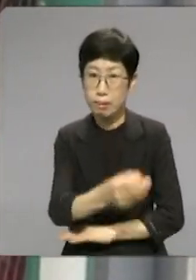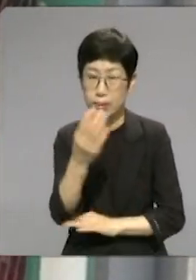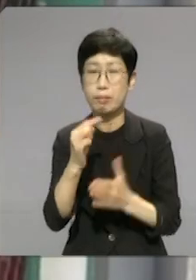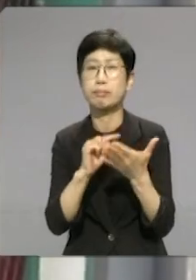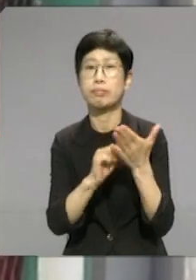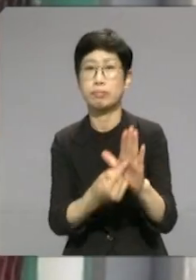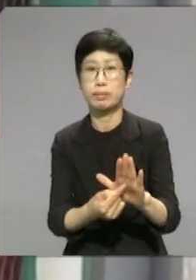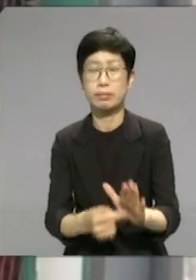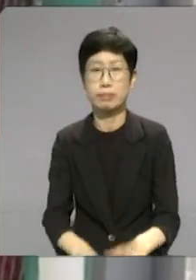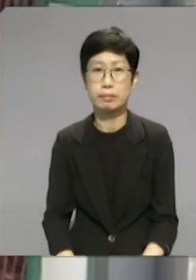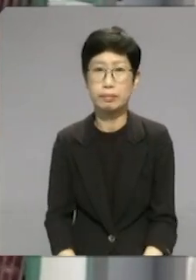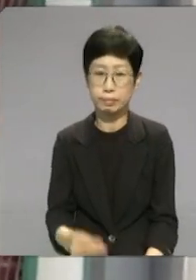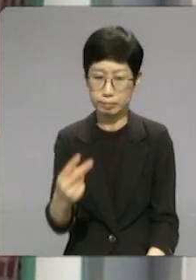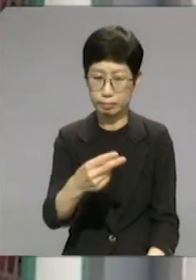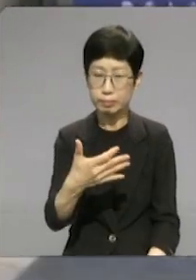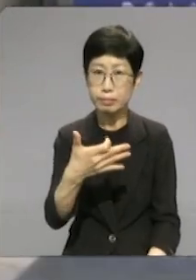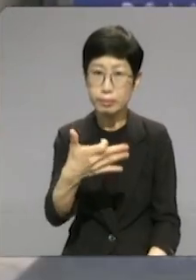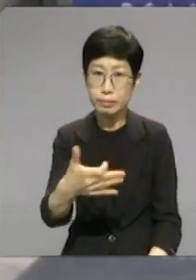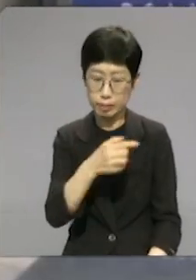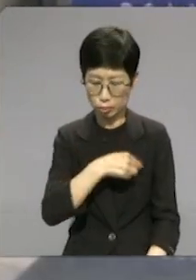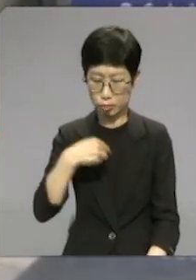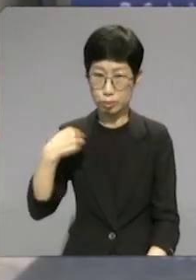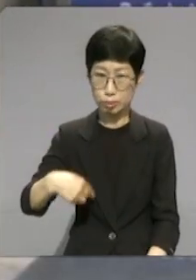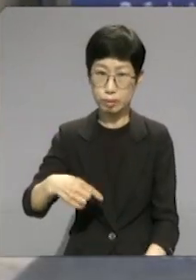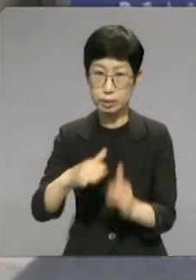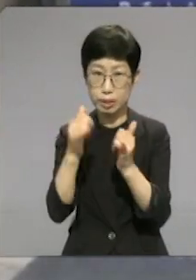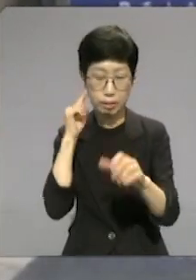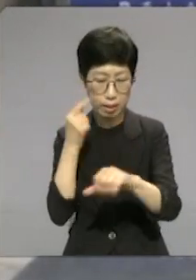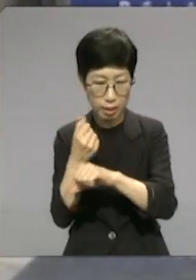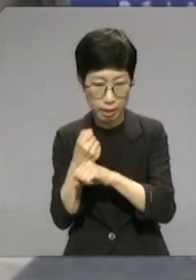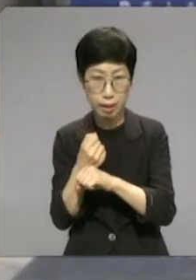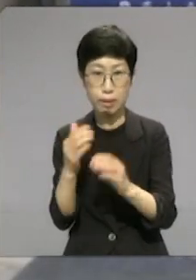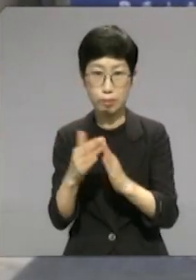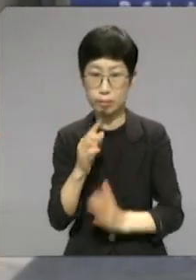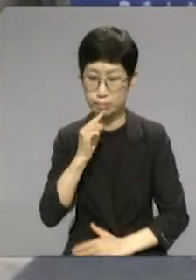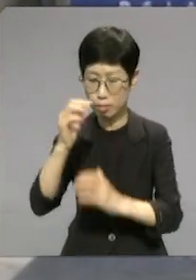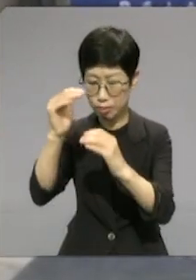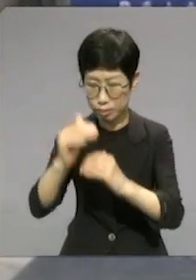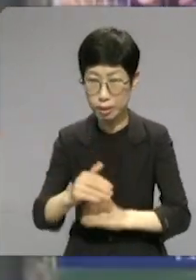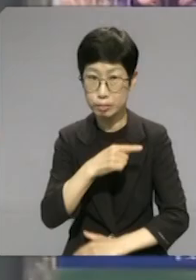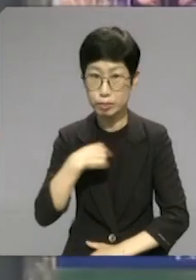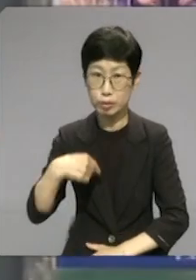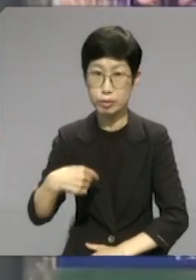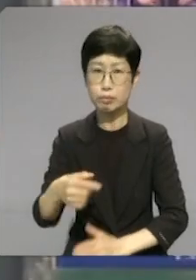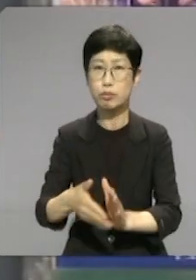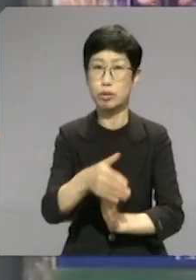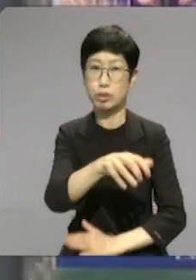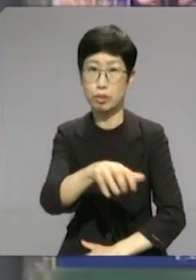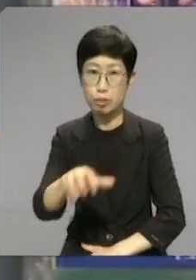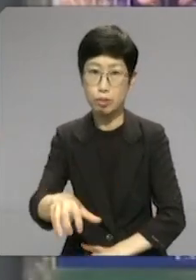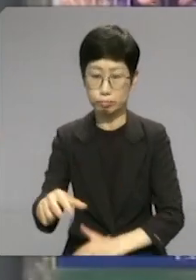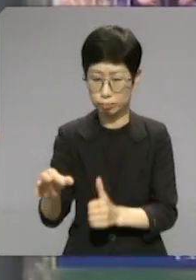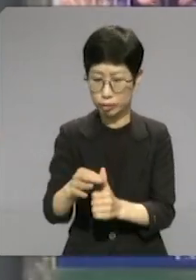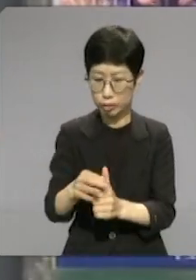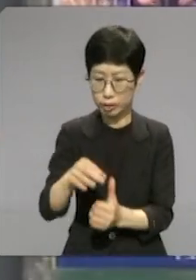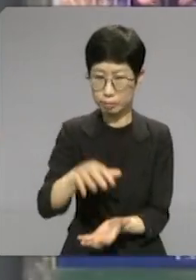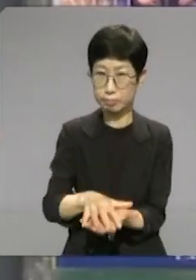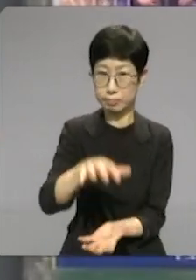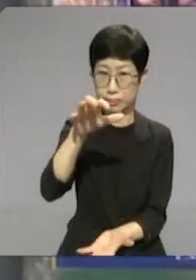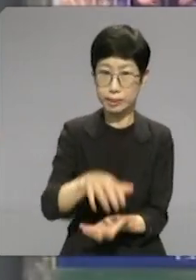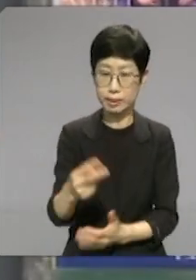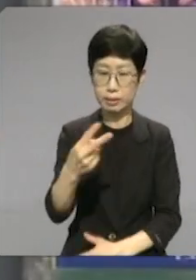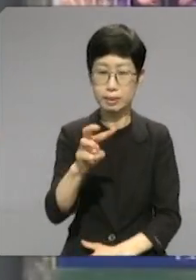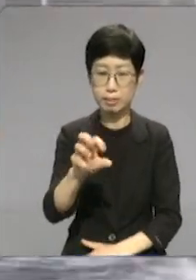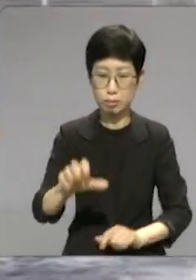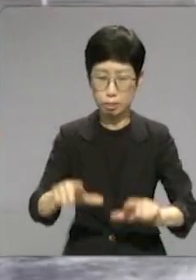차이나 모닝 포스트는 2019년 중국 사회과학원 보고서에 따르면 중국 주요도시의 과 연금 기금은 2035년에